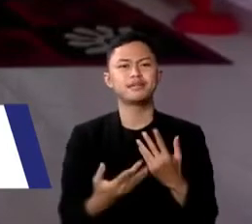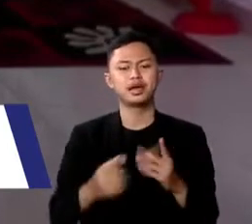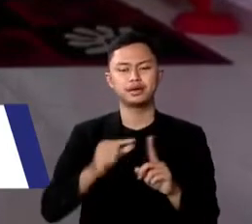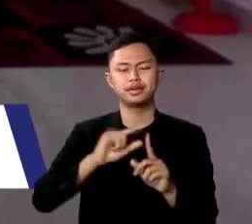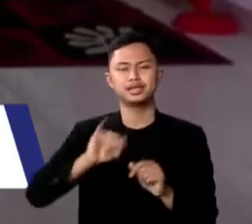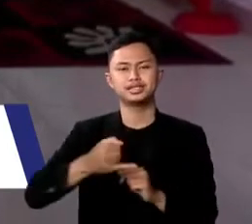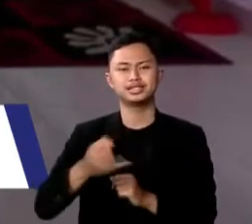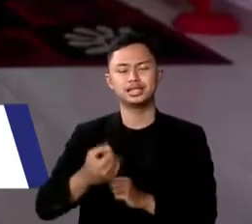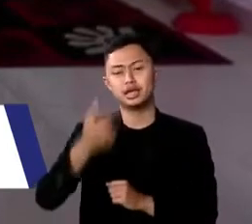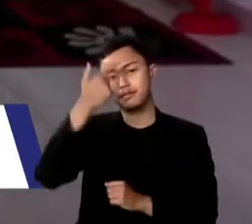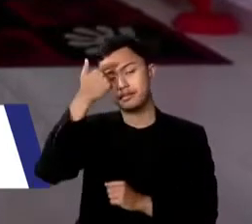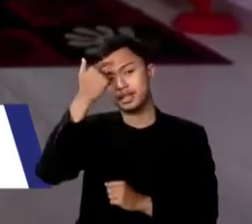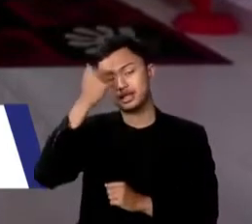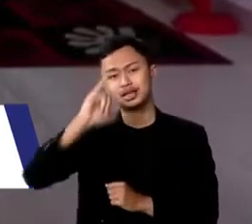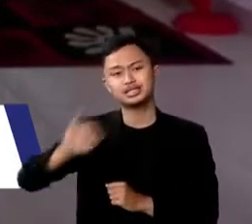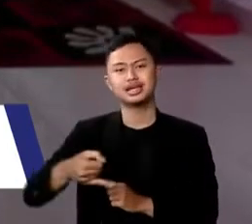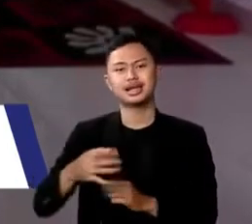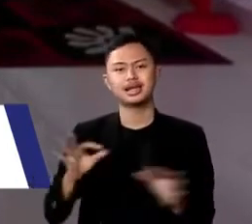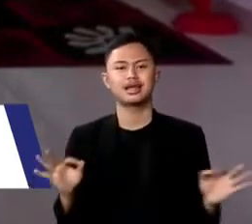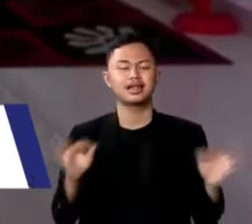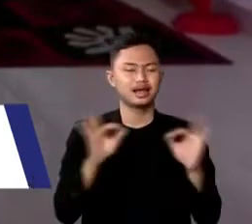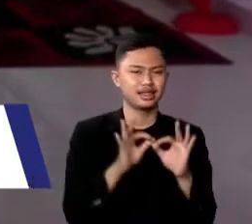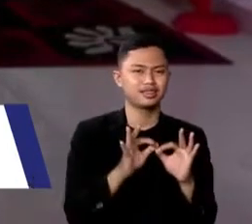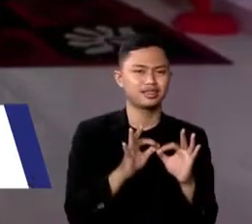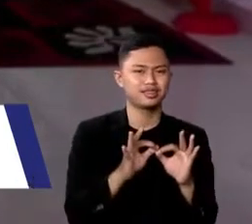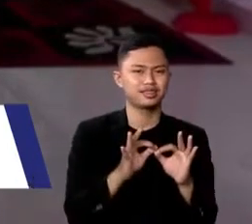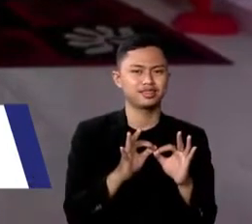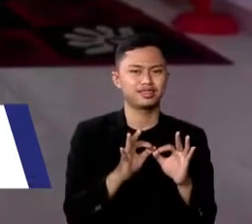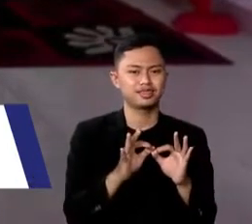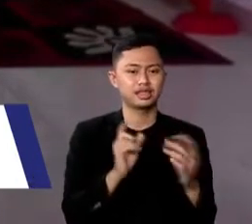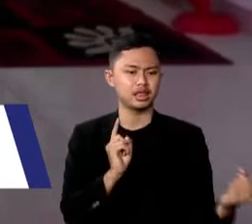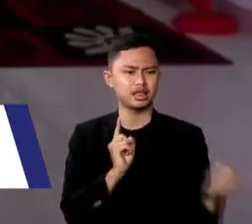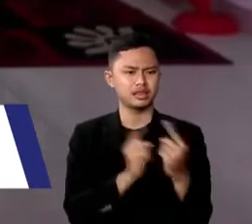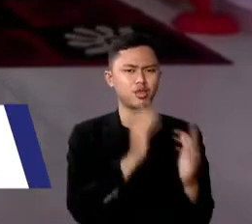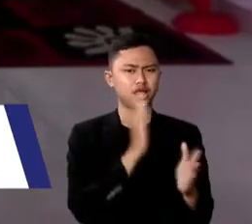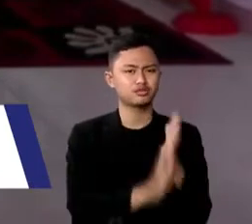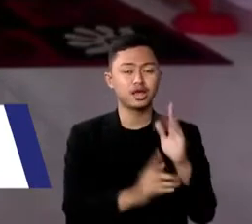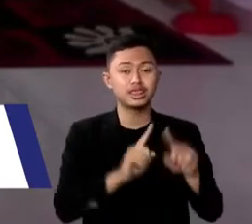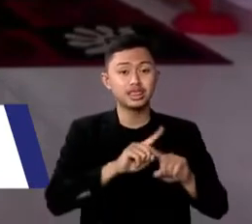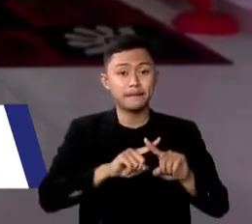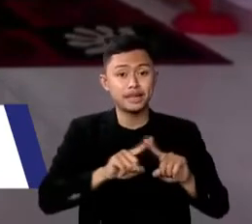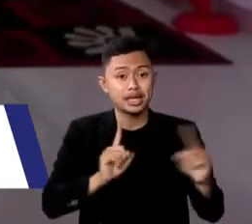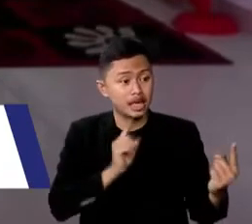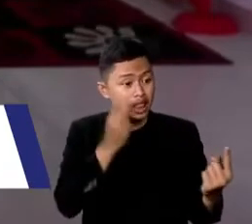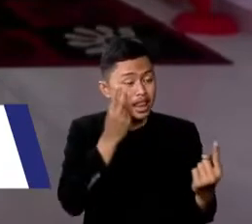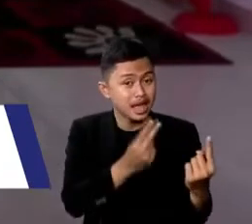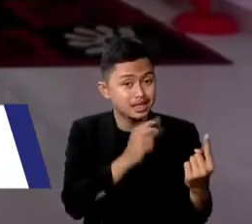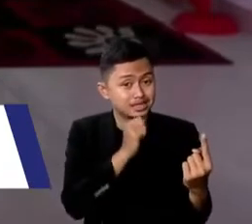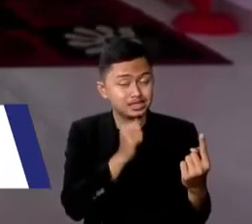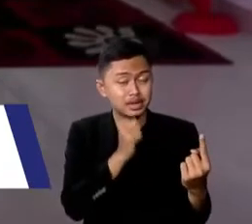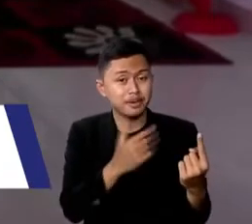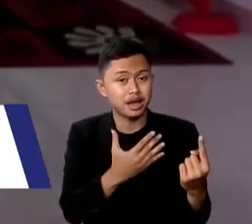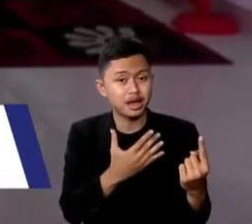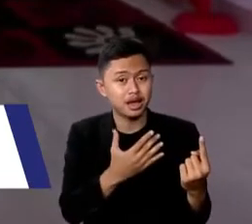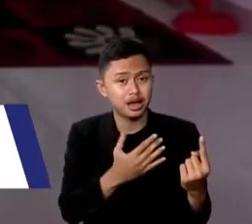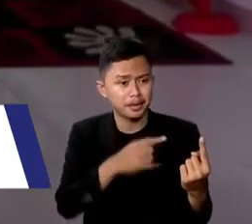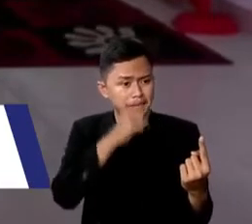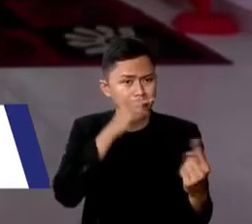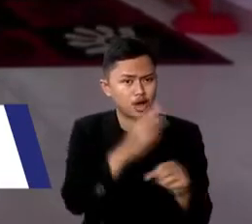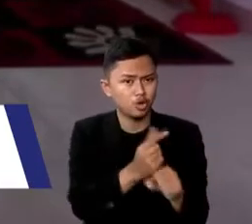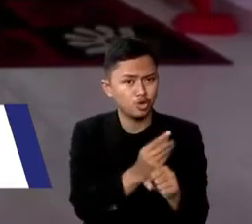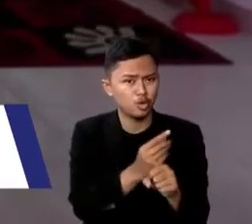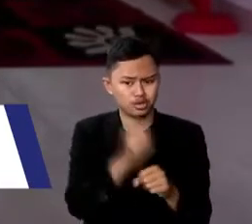pjpl jarak dekat pembelajaran tatap muka tapi tapi yang ditata Bukan tak guru atau guru